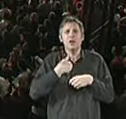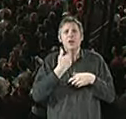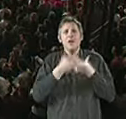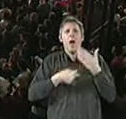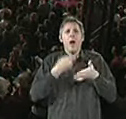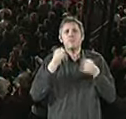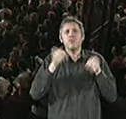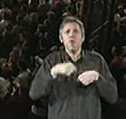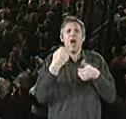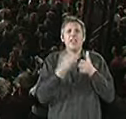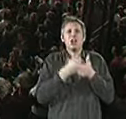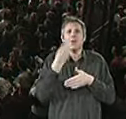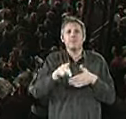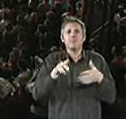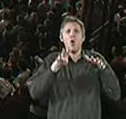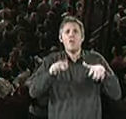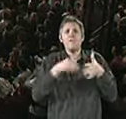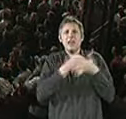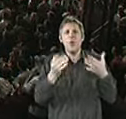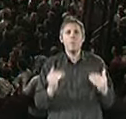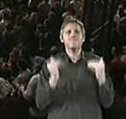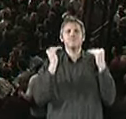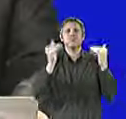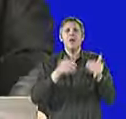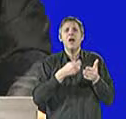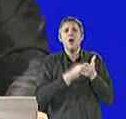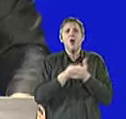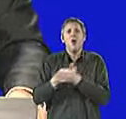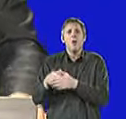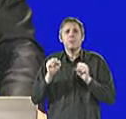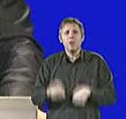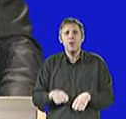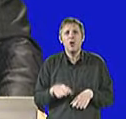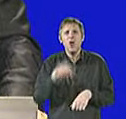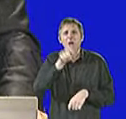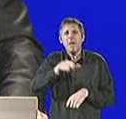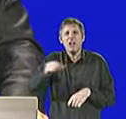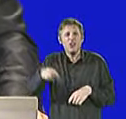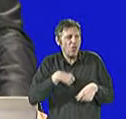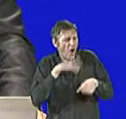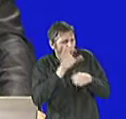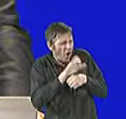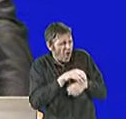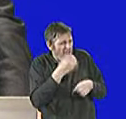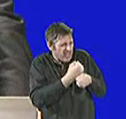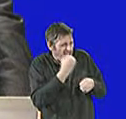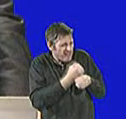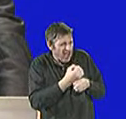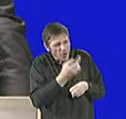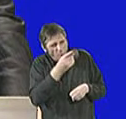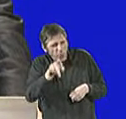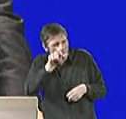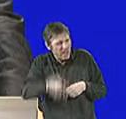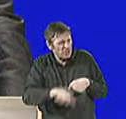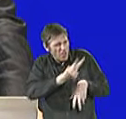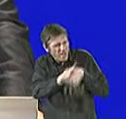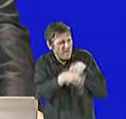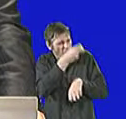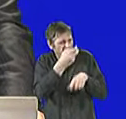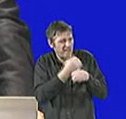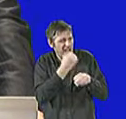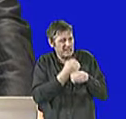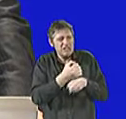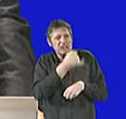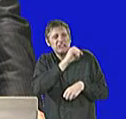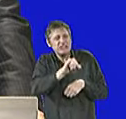accusent ces millions de travailleurs de prendre le travail des autres, ceux qui affirment qu'il y aurait moins de chômeurs s'il y avait